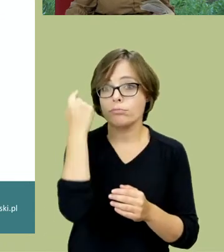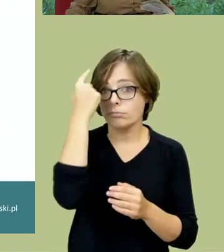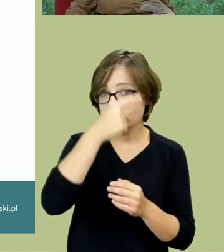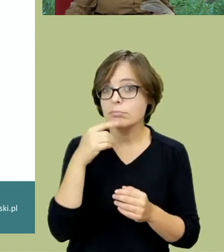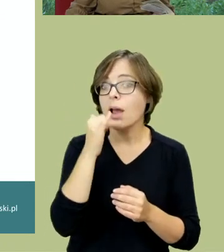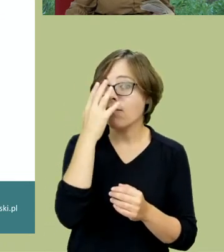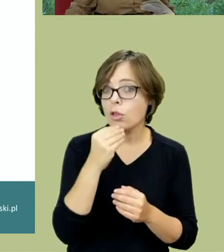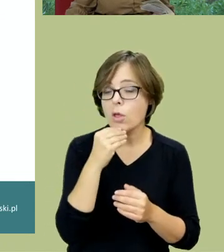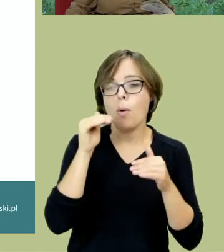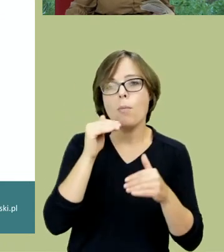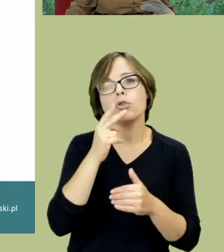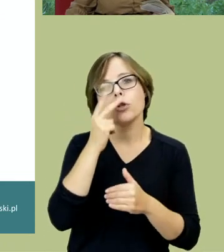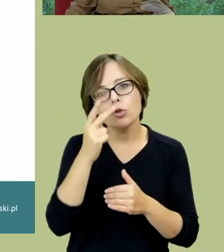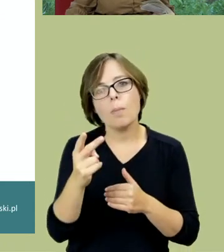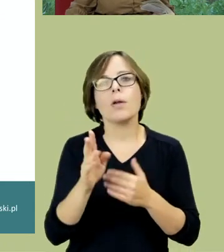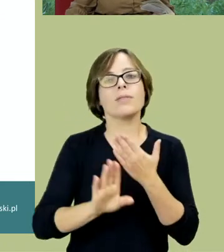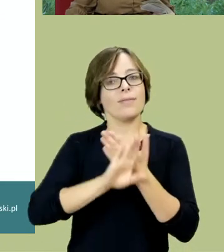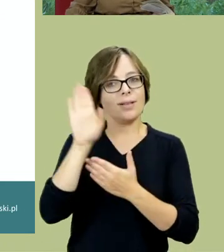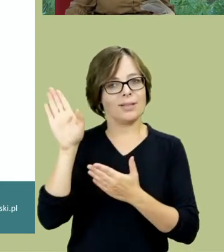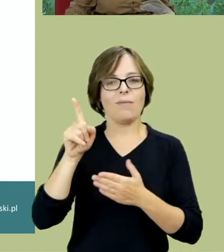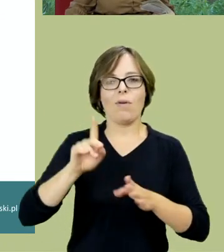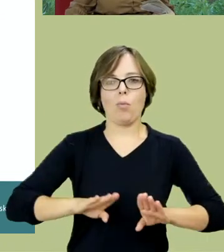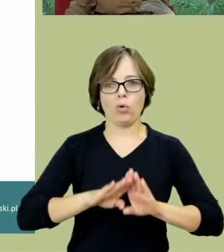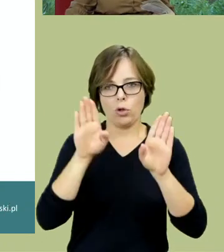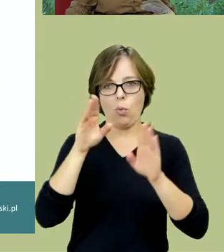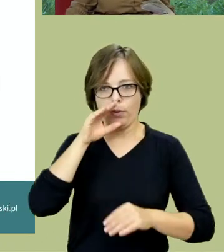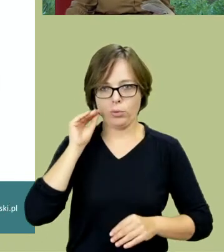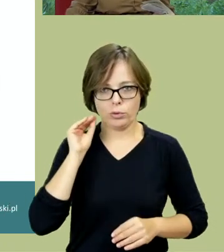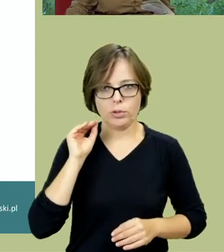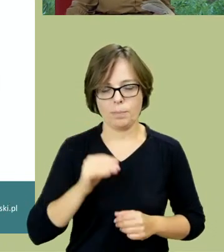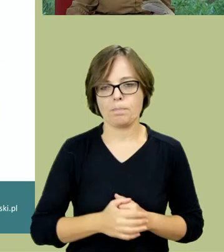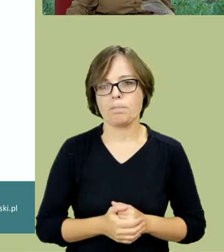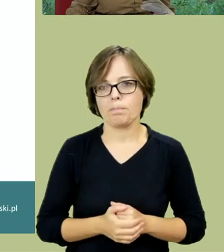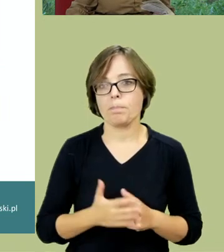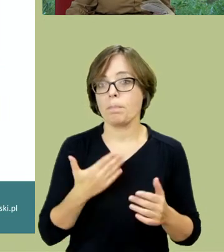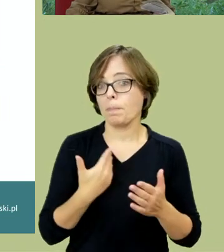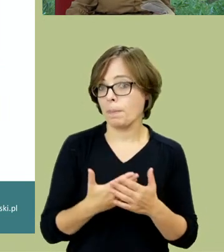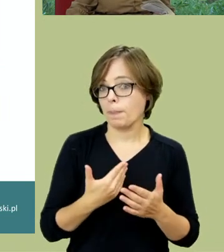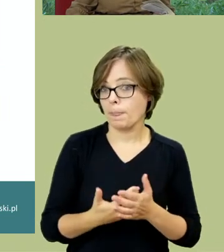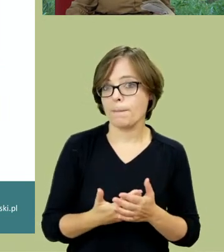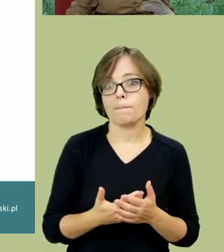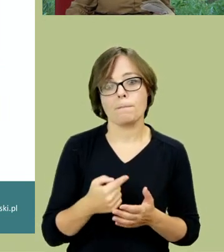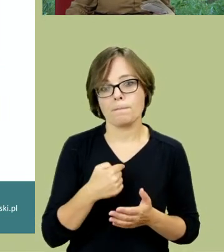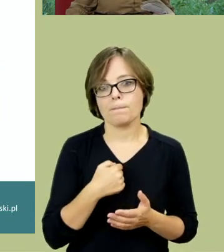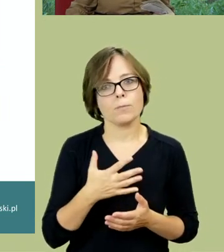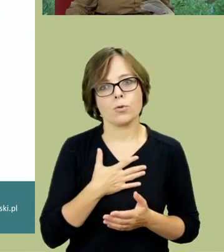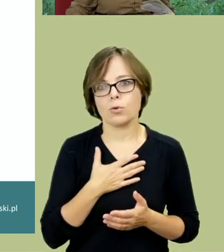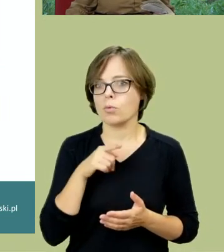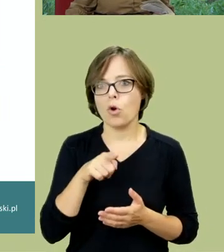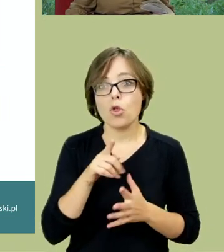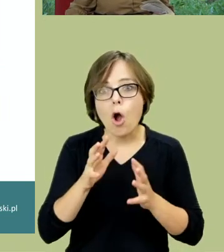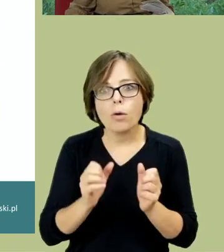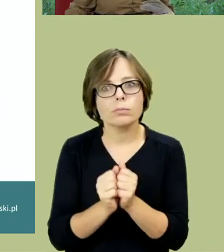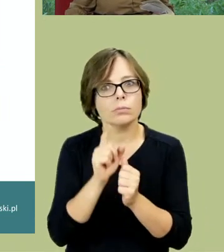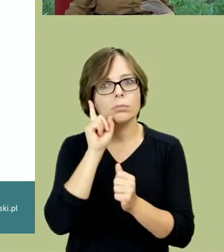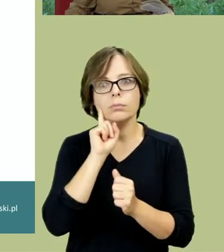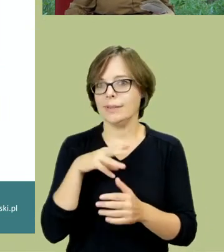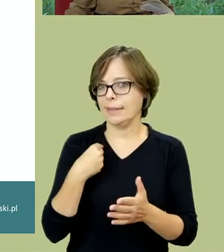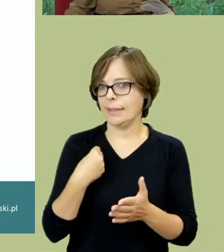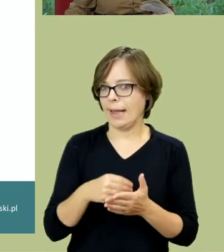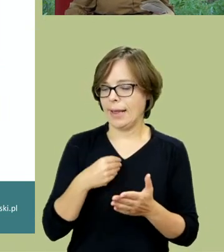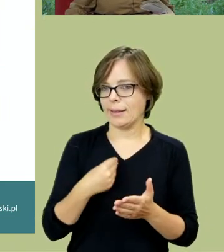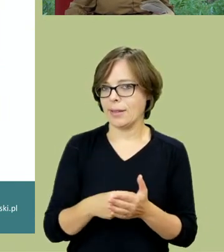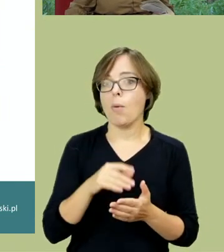w Muzeum Józefa Piłsudskiego. Tym bardziej jest to dla nas bardzo cenne znalezisko, że tych